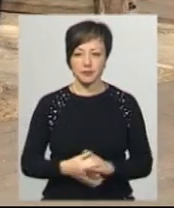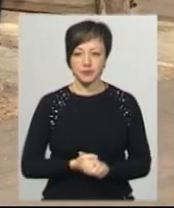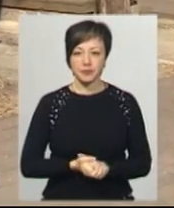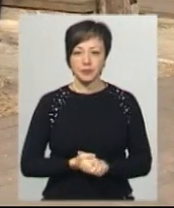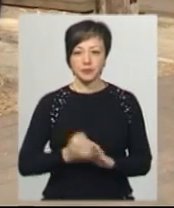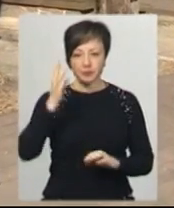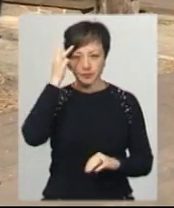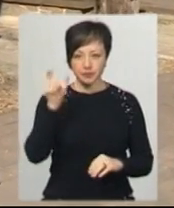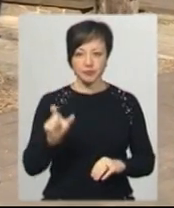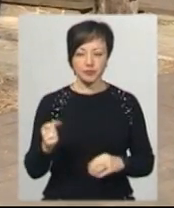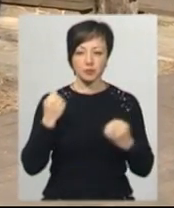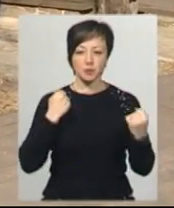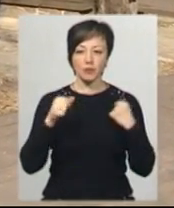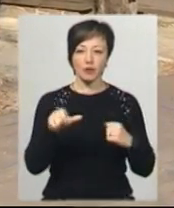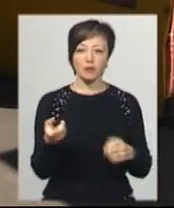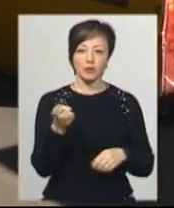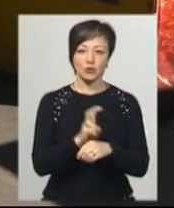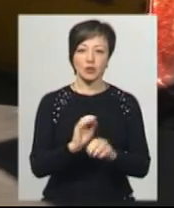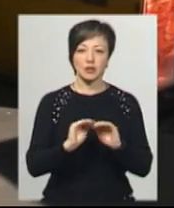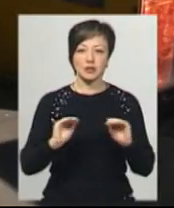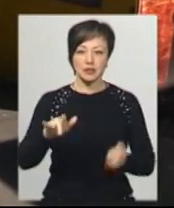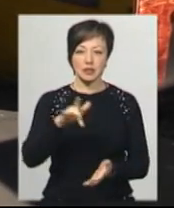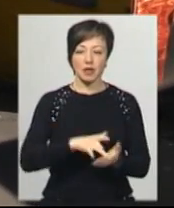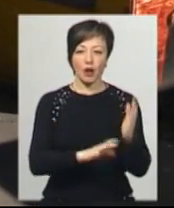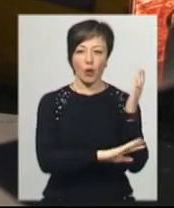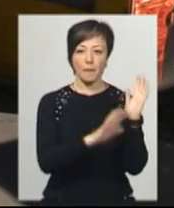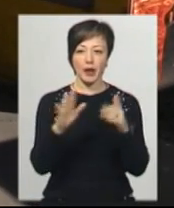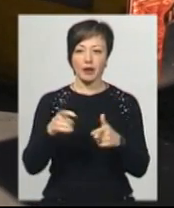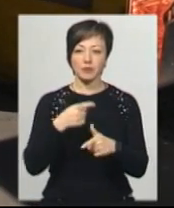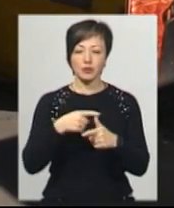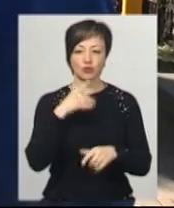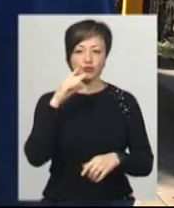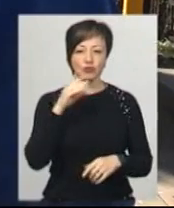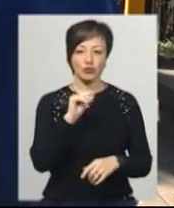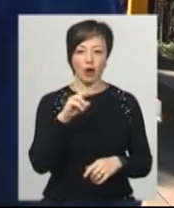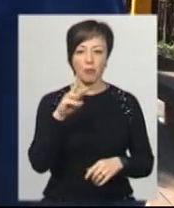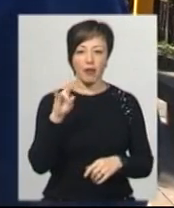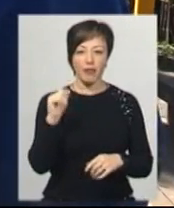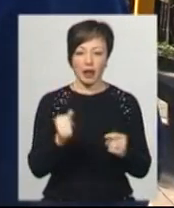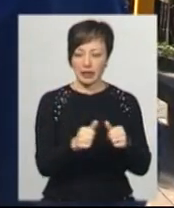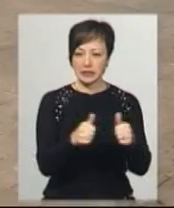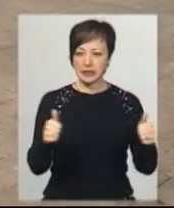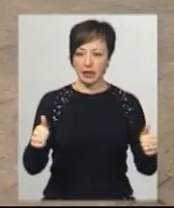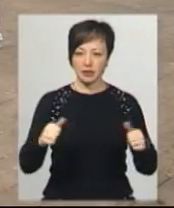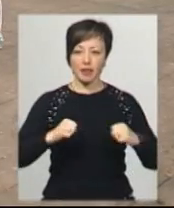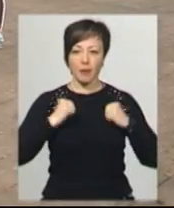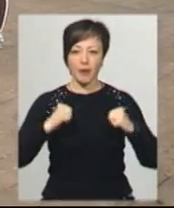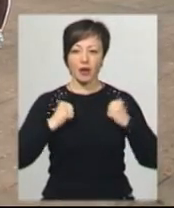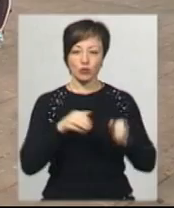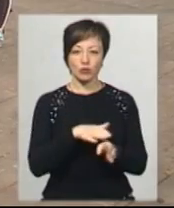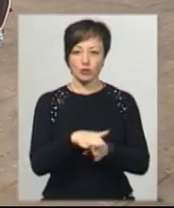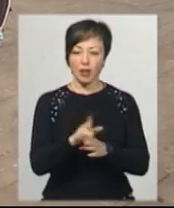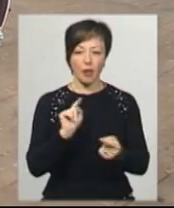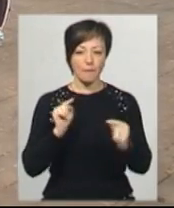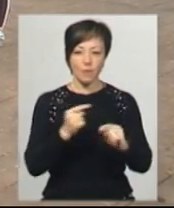Хмельничанин Сергій – спортсмен. Сьогодні прийшов з учнями до центрального парку імені Чекмана потренуватися. Дистанції намагаються дотримуватися. Каже, не